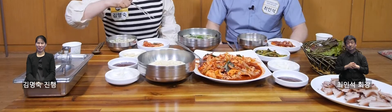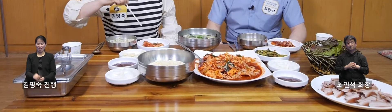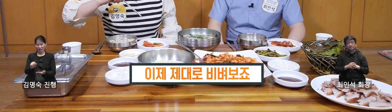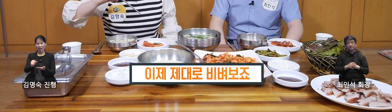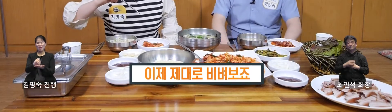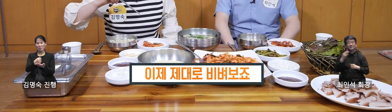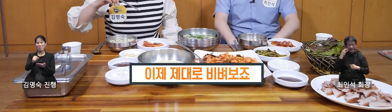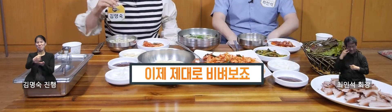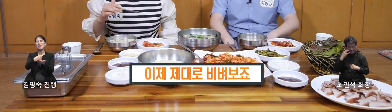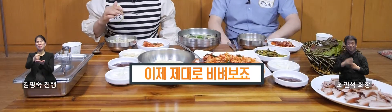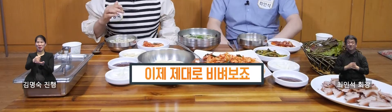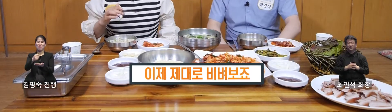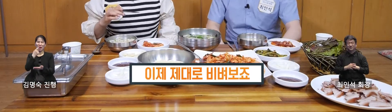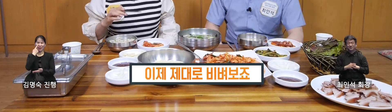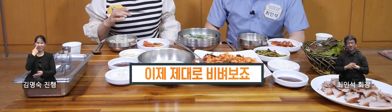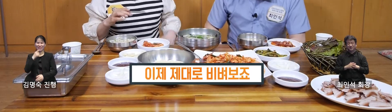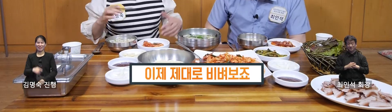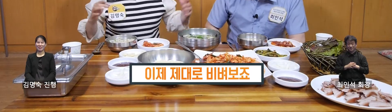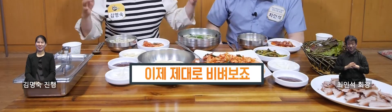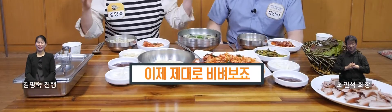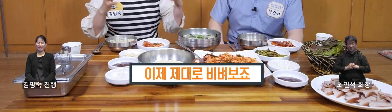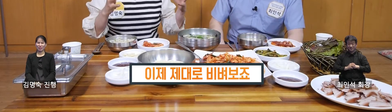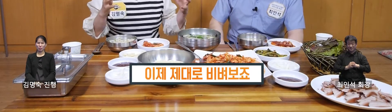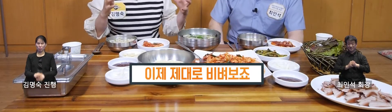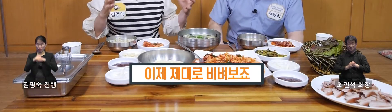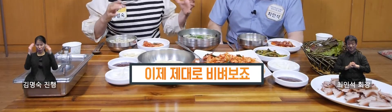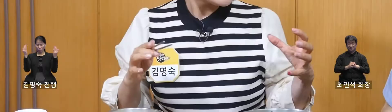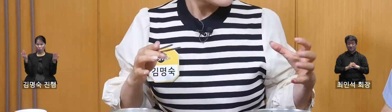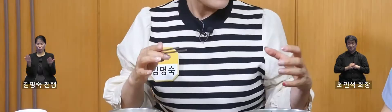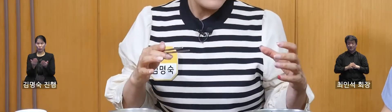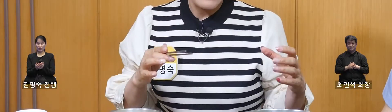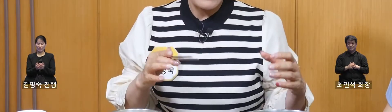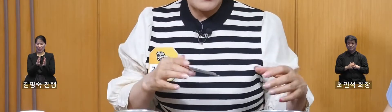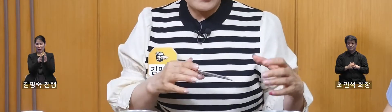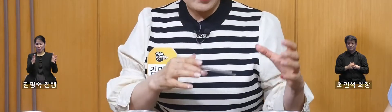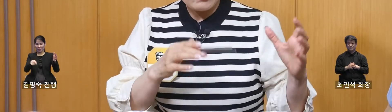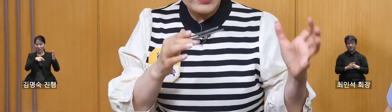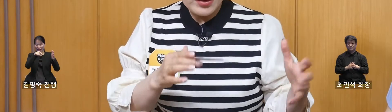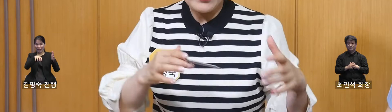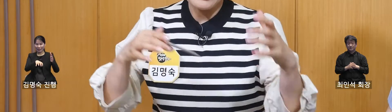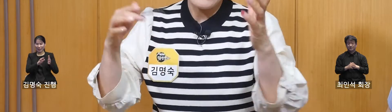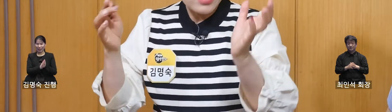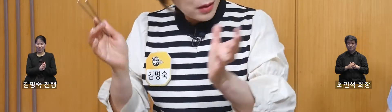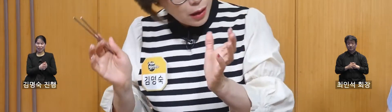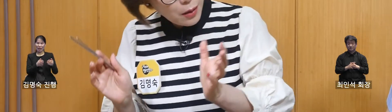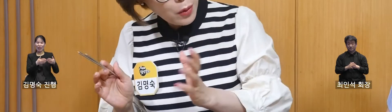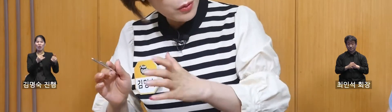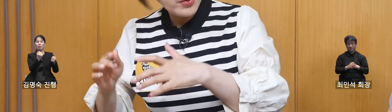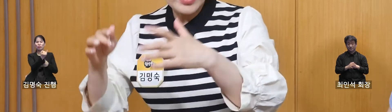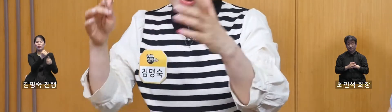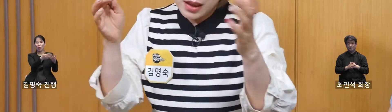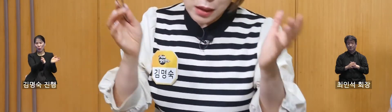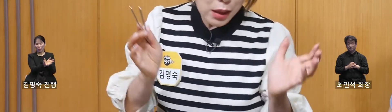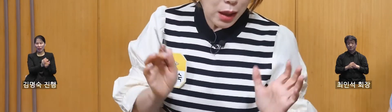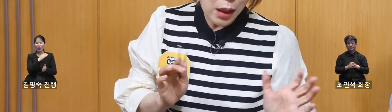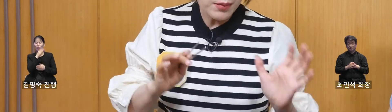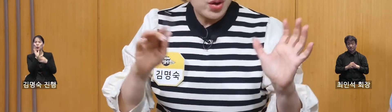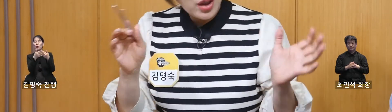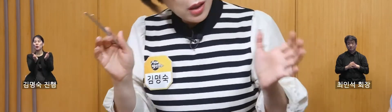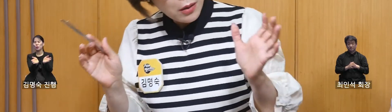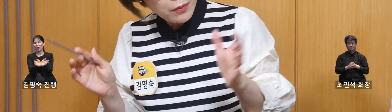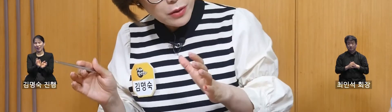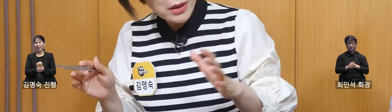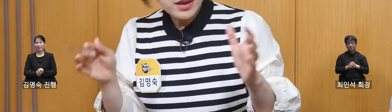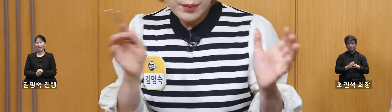비벼보죠 뭐. 예. 네, 모든 그 아파트 안에 뭐 부녀회라든가 뭐 노인회라든가